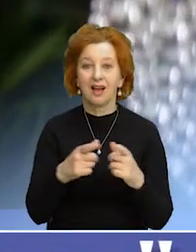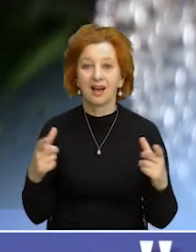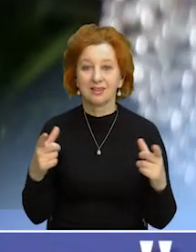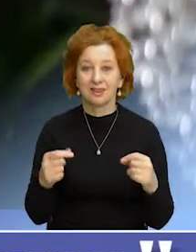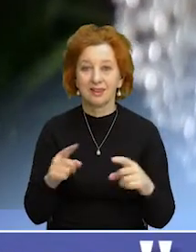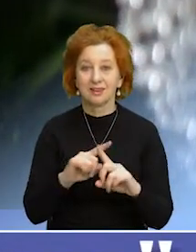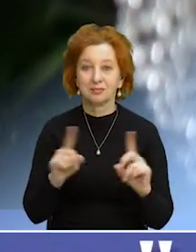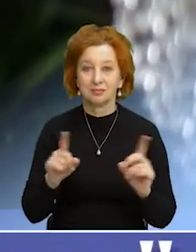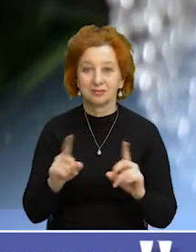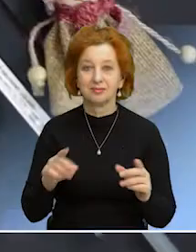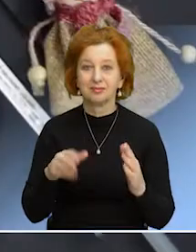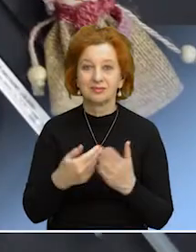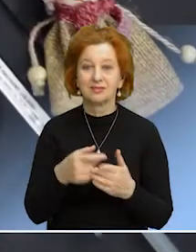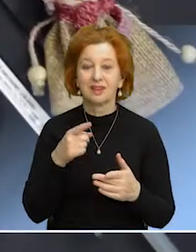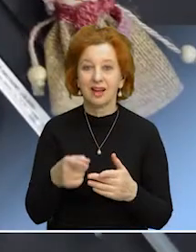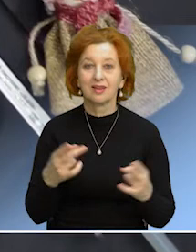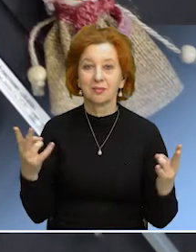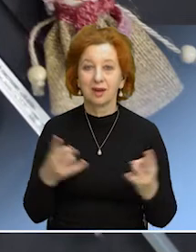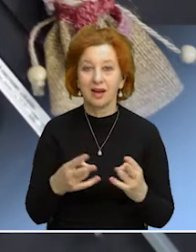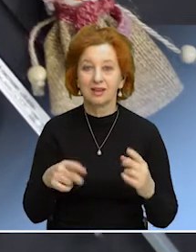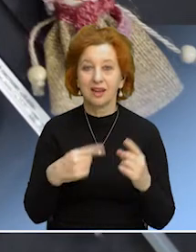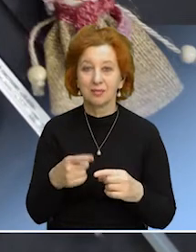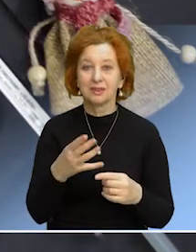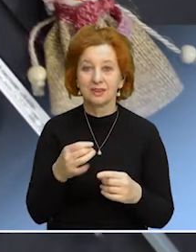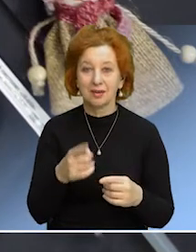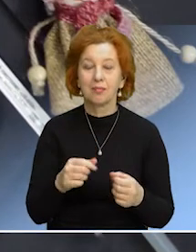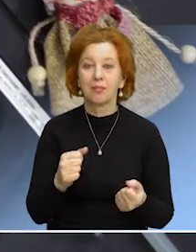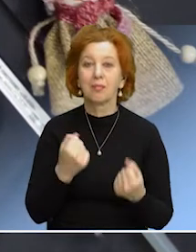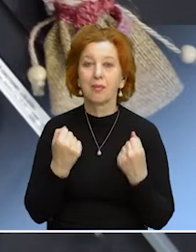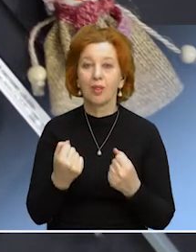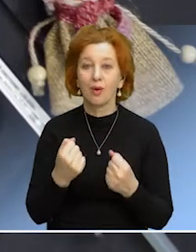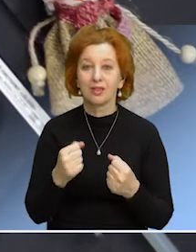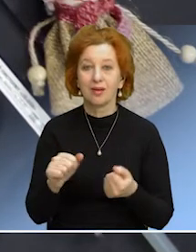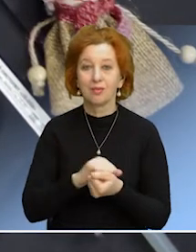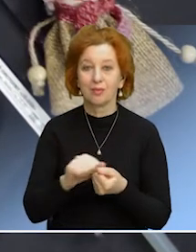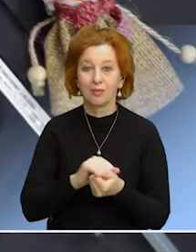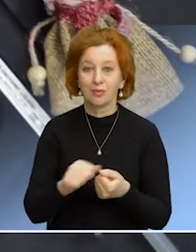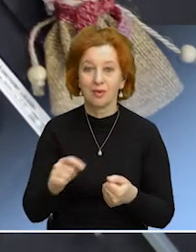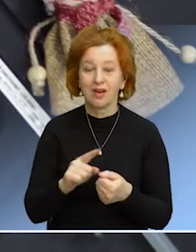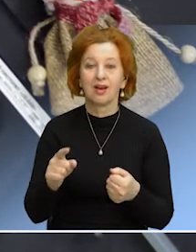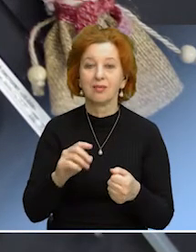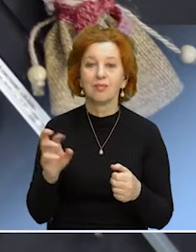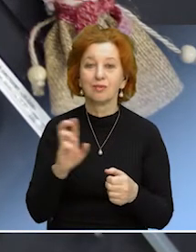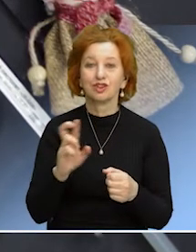Открытка «Жемчужный шар». Для этой открытки вам понадобится плотная бумага яркого цвета,